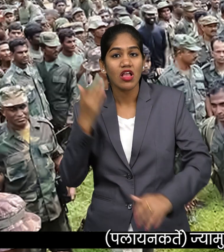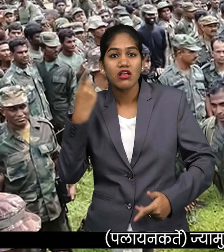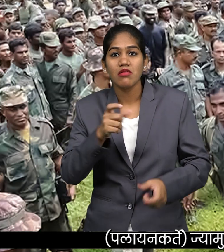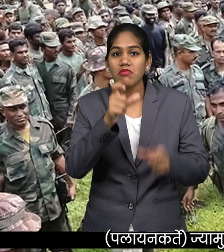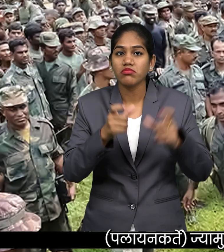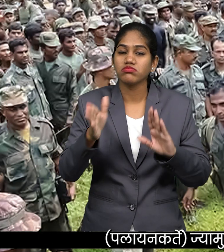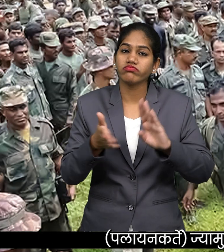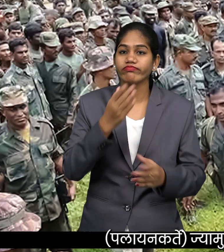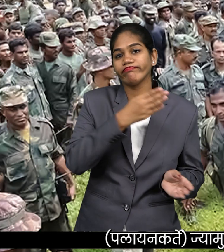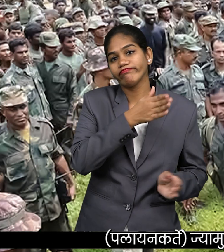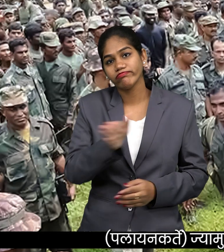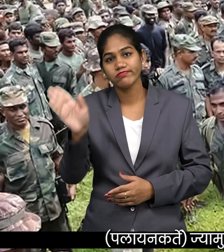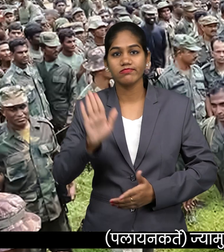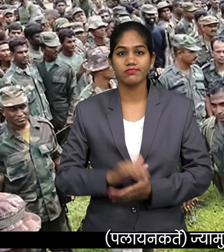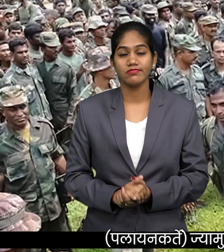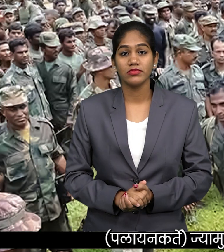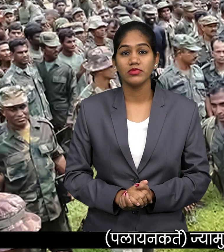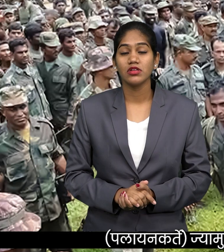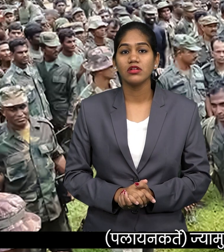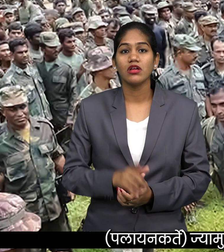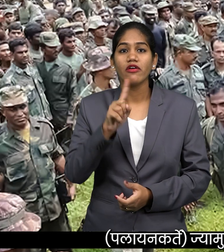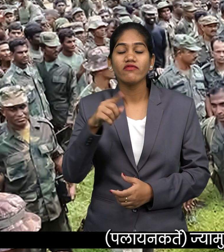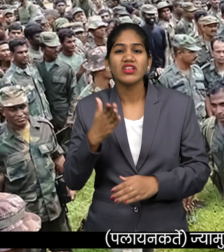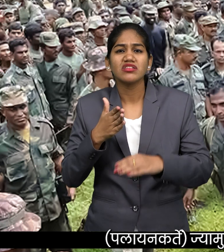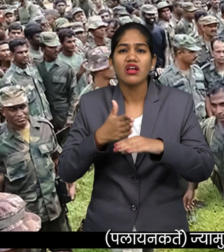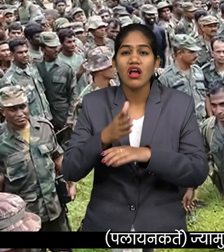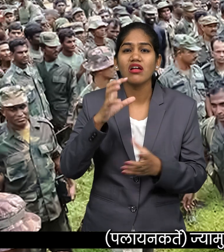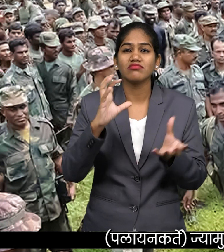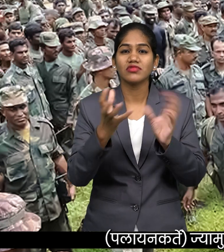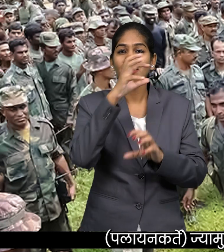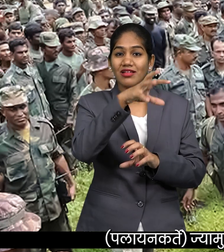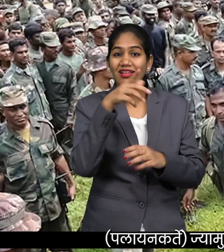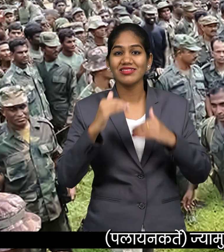ज्यामुळे देशाच्या विकासाला धक्का बसला.